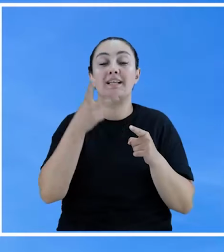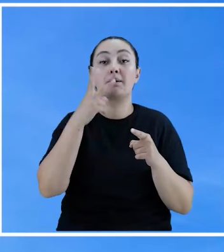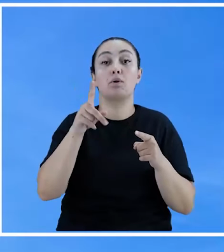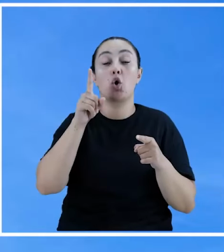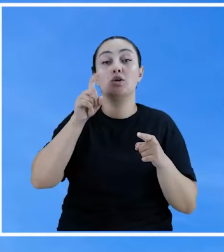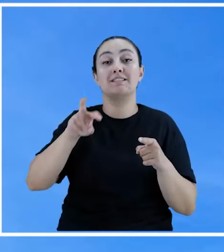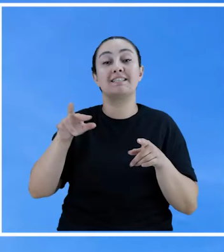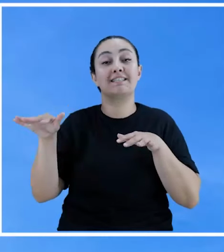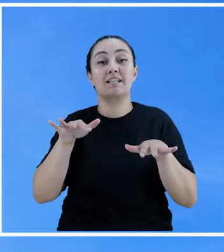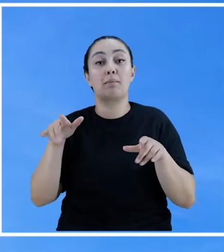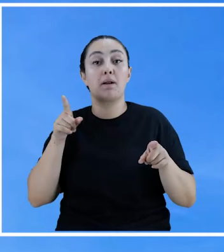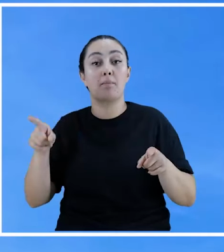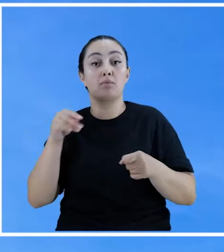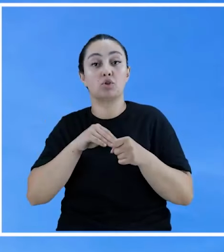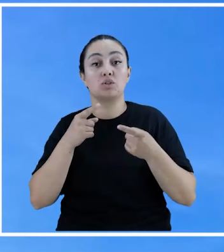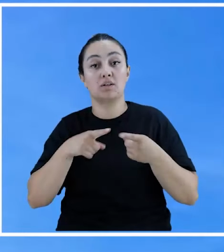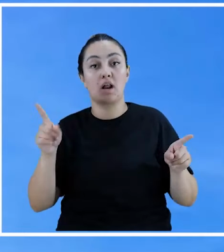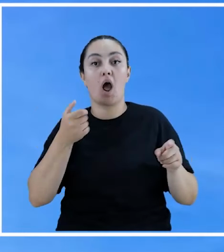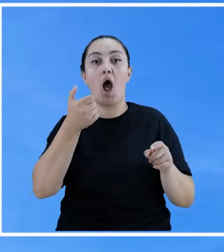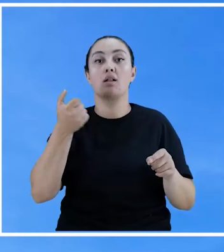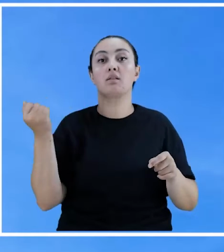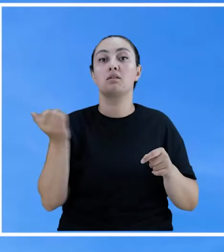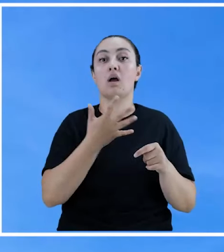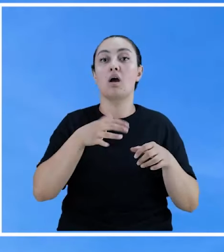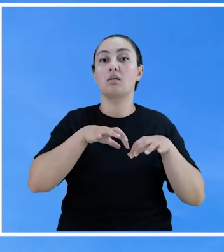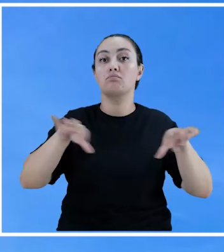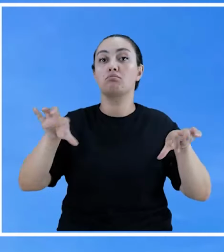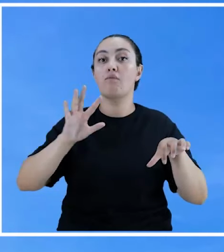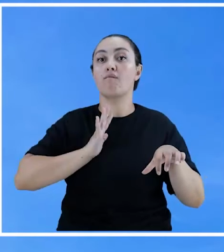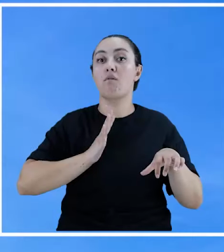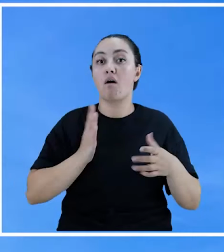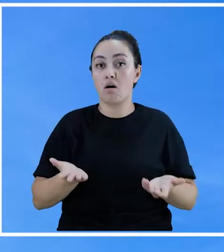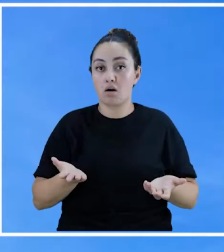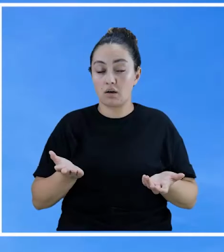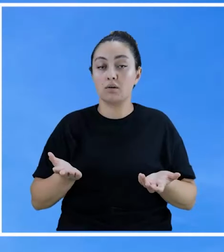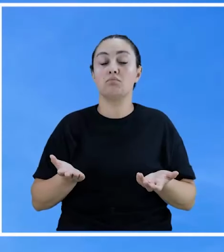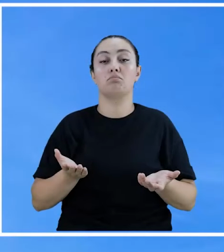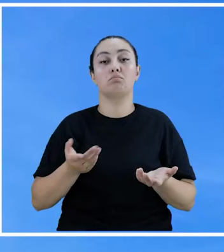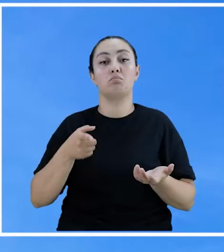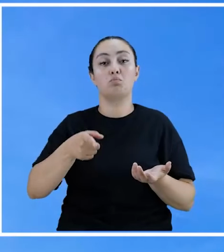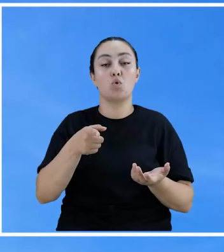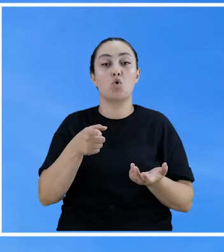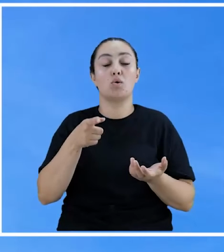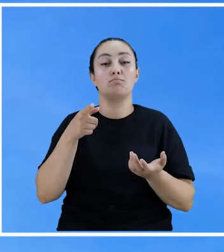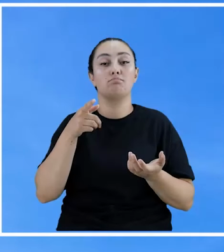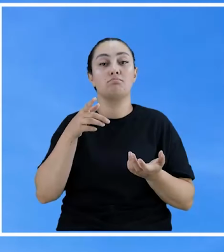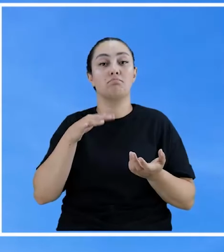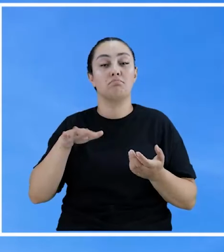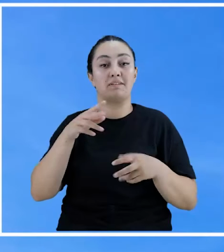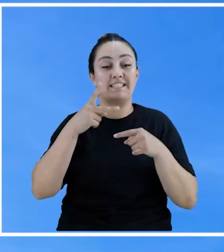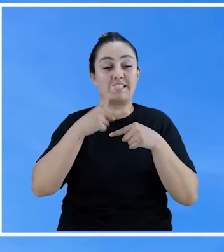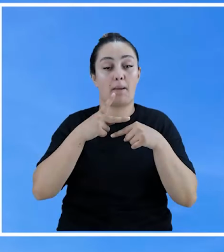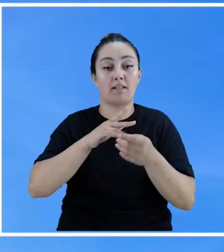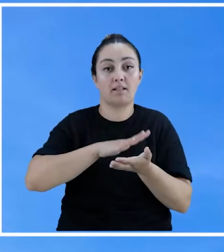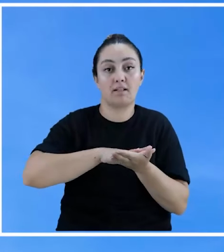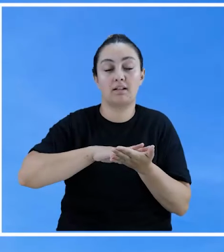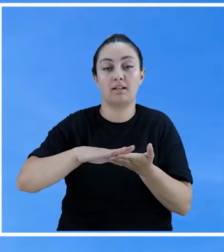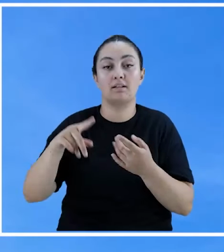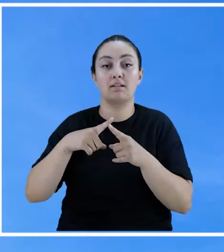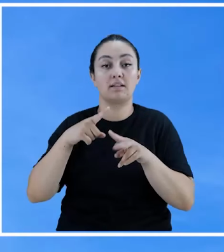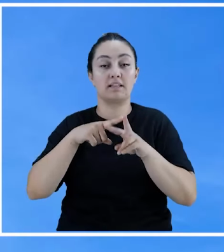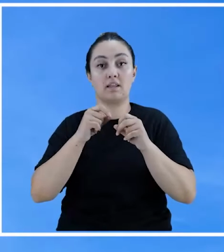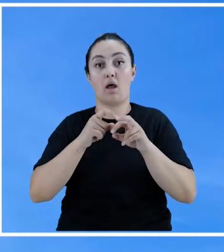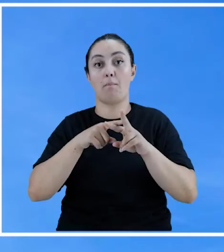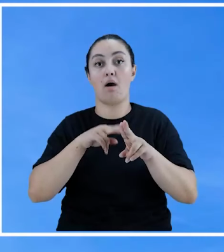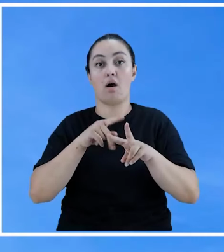kullanırken 2018 deprem yönetmeliğinde artık bizim 6 tane zemin sınıfımız var. İlk 20 metrede eğer sıvılaşabiliriz bir zemin tabakanız